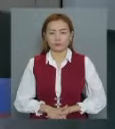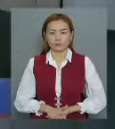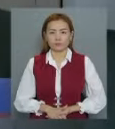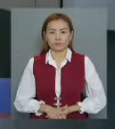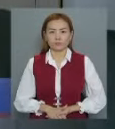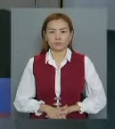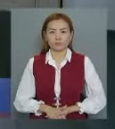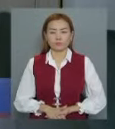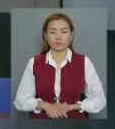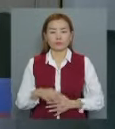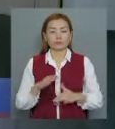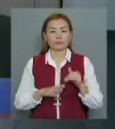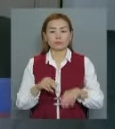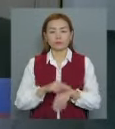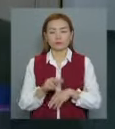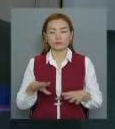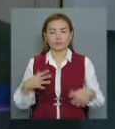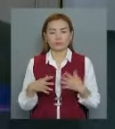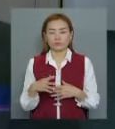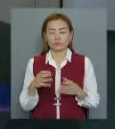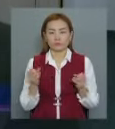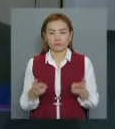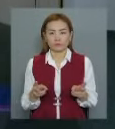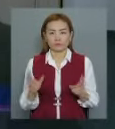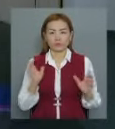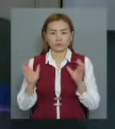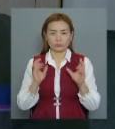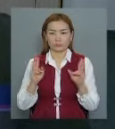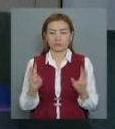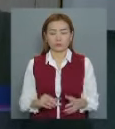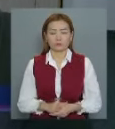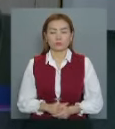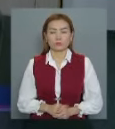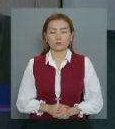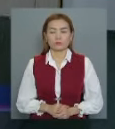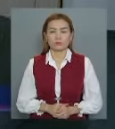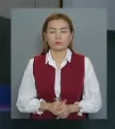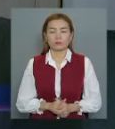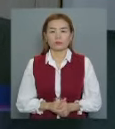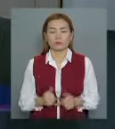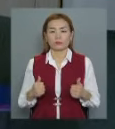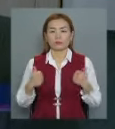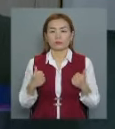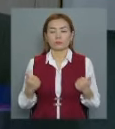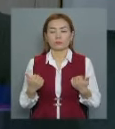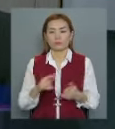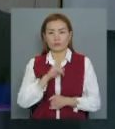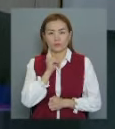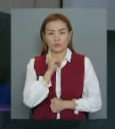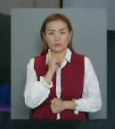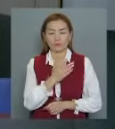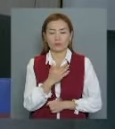Біз техникалық мамандықтарды дайырлайтын университет біз ғой, бірақ оған қарамастан біз нау